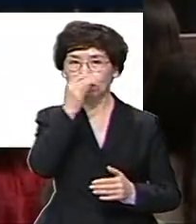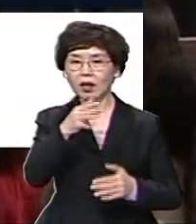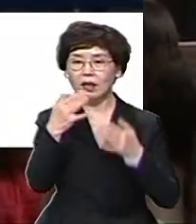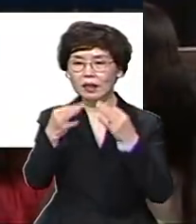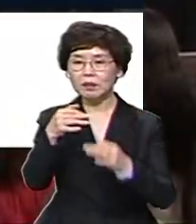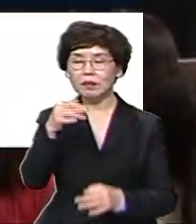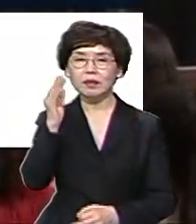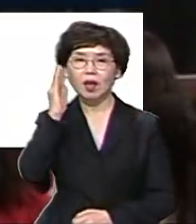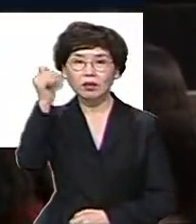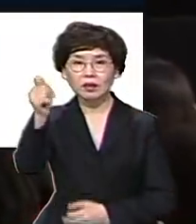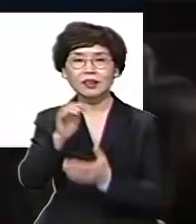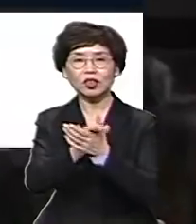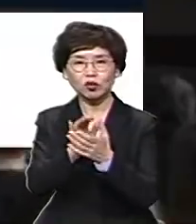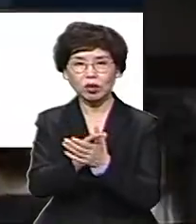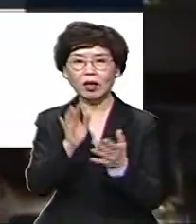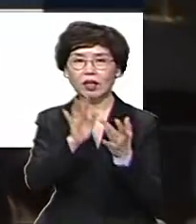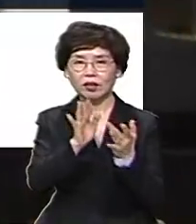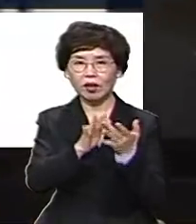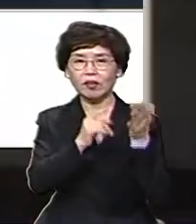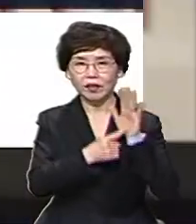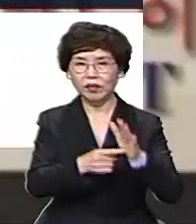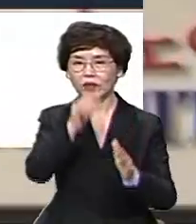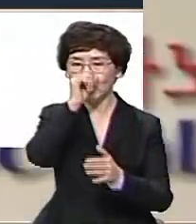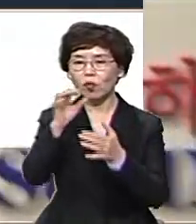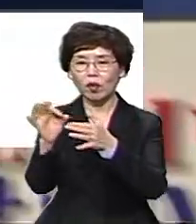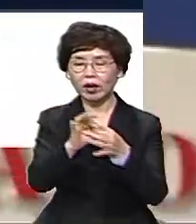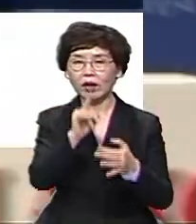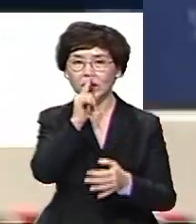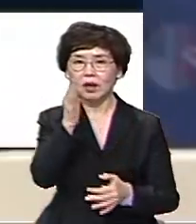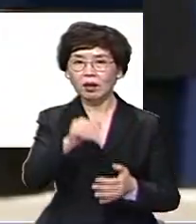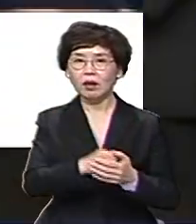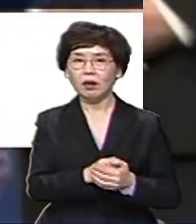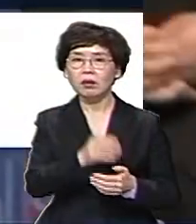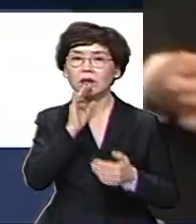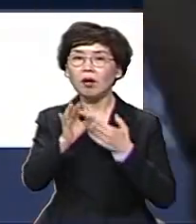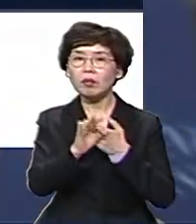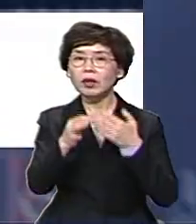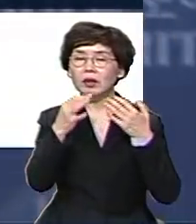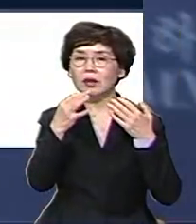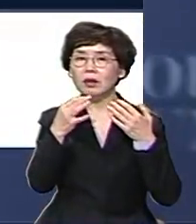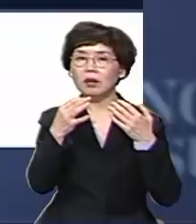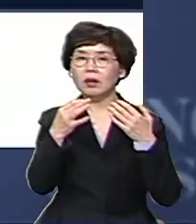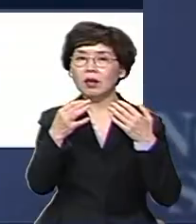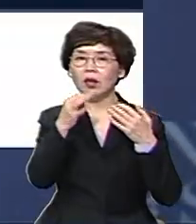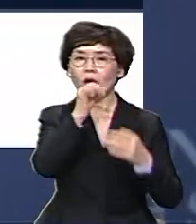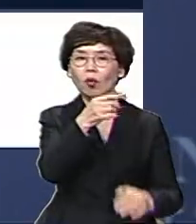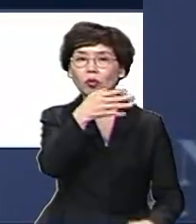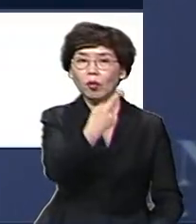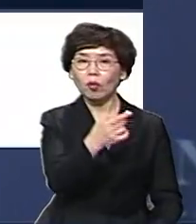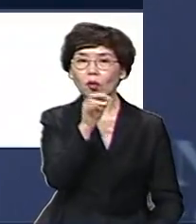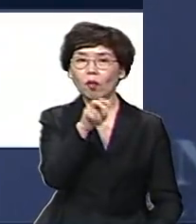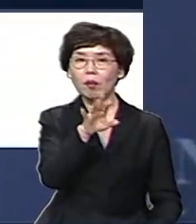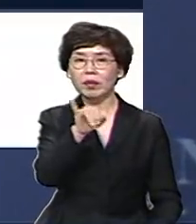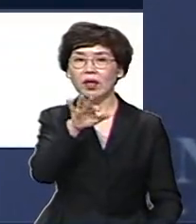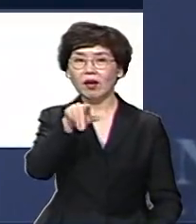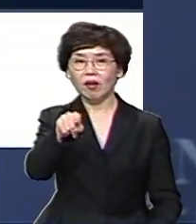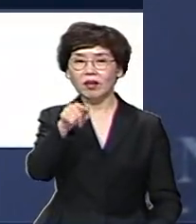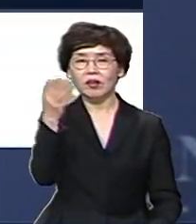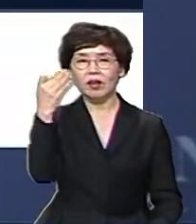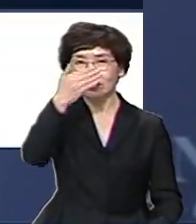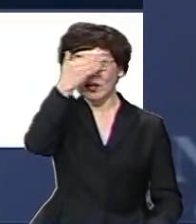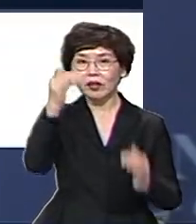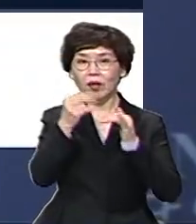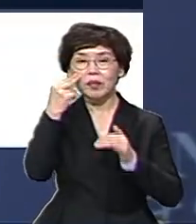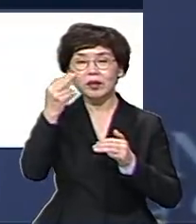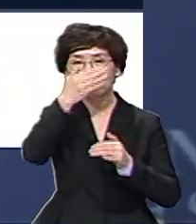a personal relationship, and I believe 개인적인 관계가 있는 것으로 알고 있는데, 펜스 부통령 그리고 또 원비어 군 가족하고도 관계가